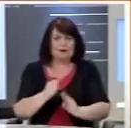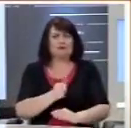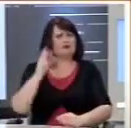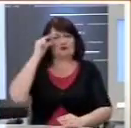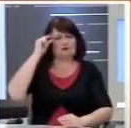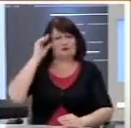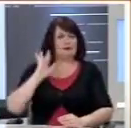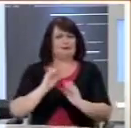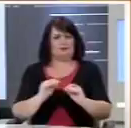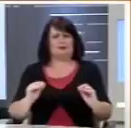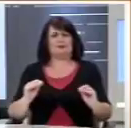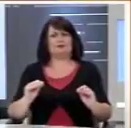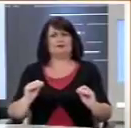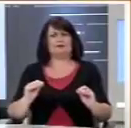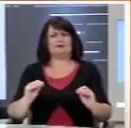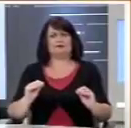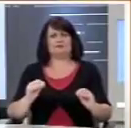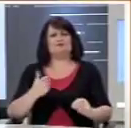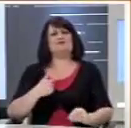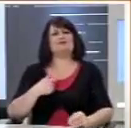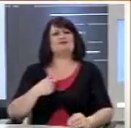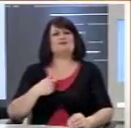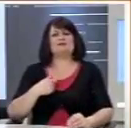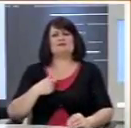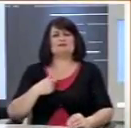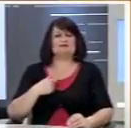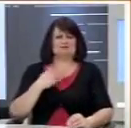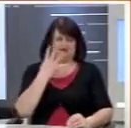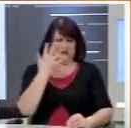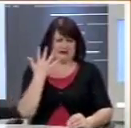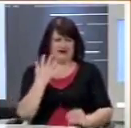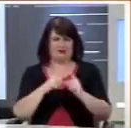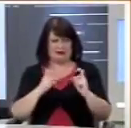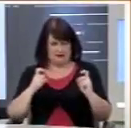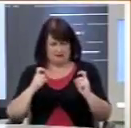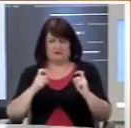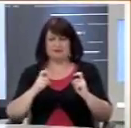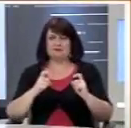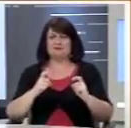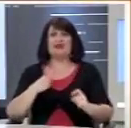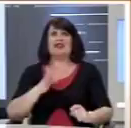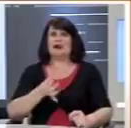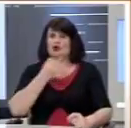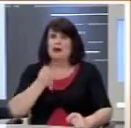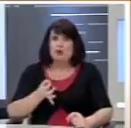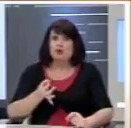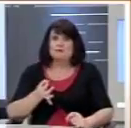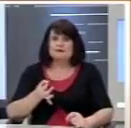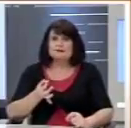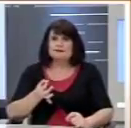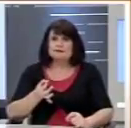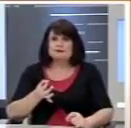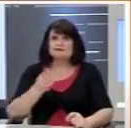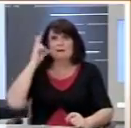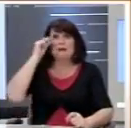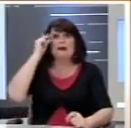πανεπιστημιακή, αλλά ως πανεπιστημιακός θέλω να πω 2-3 κουβέντες, 4-5 πράγματα παραπάνω θέλω. Θέλω να πω και για την